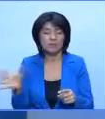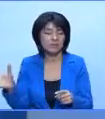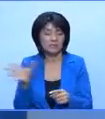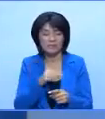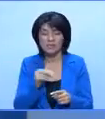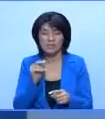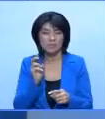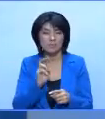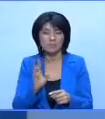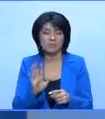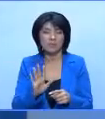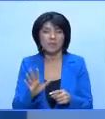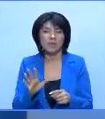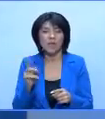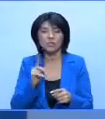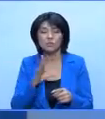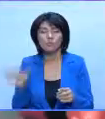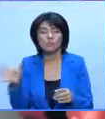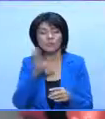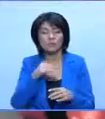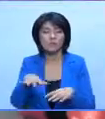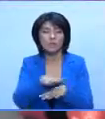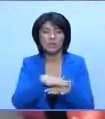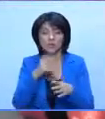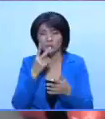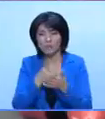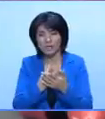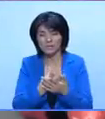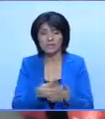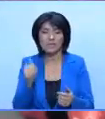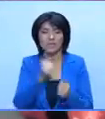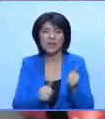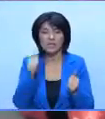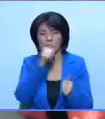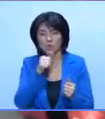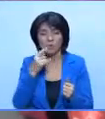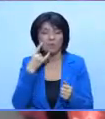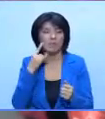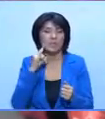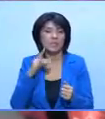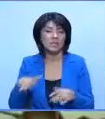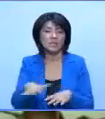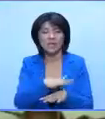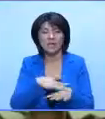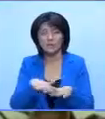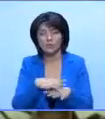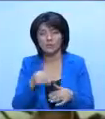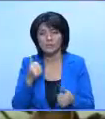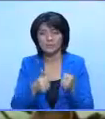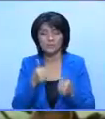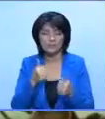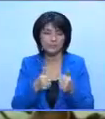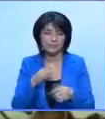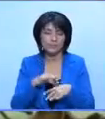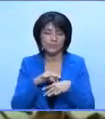қоғамның толыққанды мүшесі екенін көрсету. Жыл сайын Павлодарда зағип жандарға арналған халықаралық ақтаяқ күні аталып өтеді.